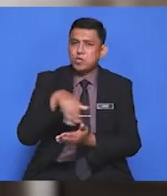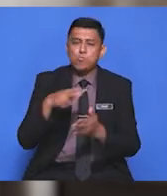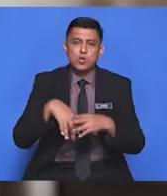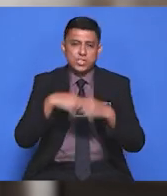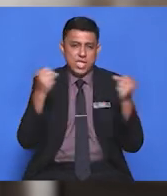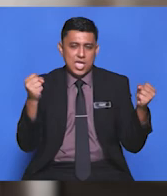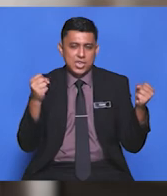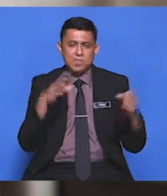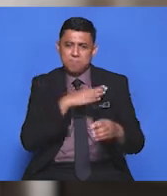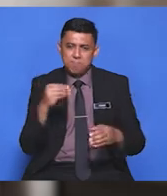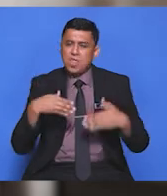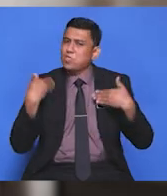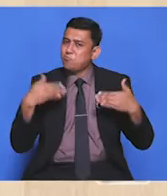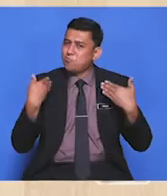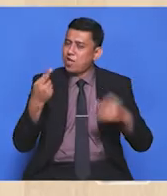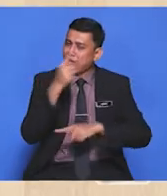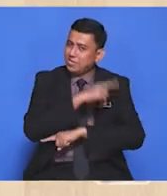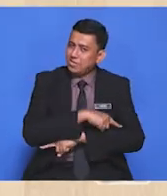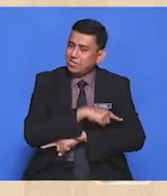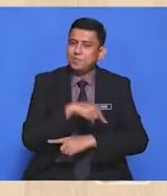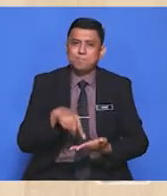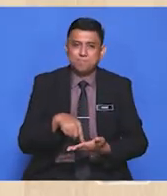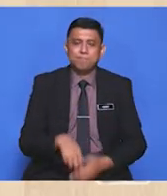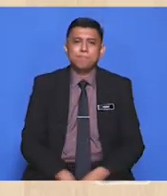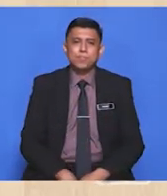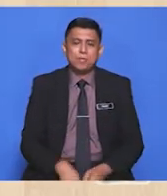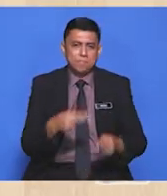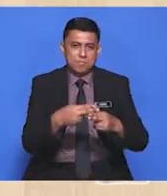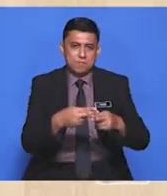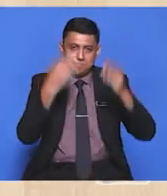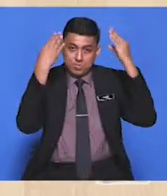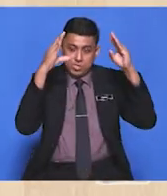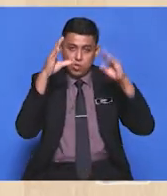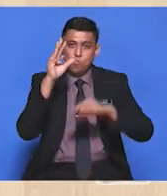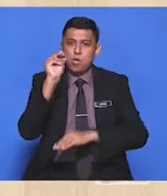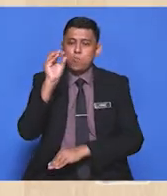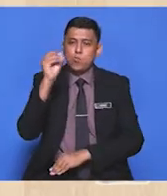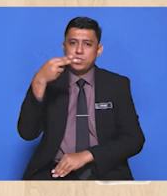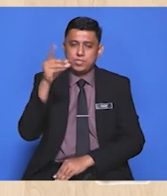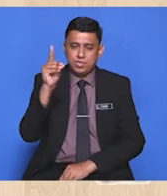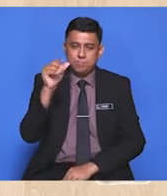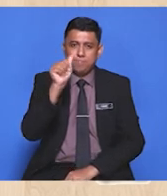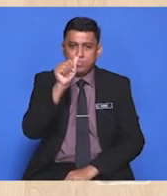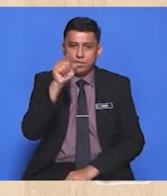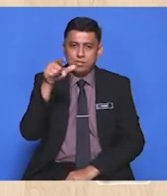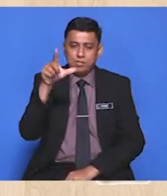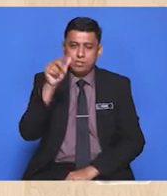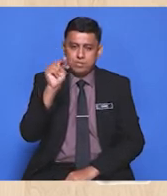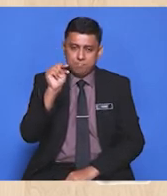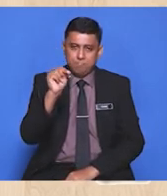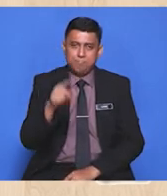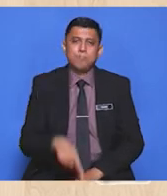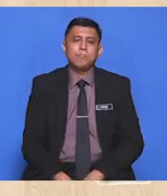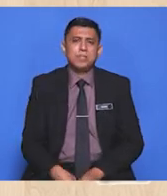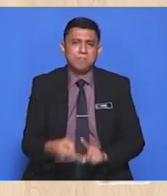dan ceria pada hari ini. Saya Cikgu Muhammad Azlan bin Muhammad Nur dari Kolej